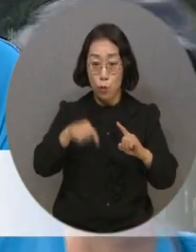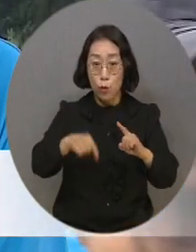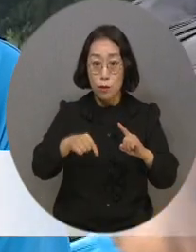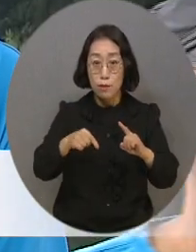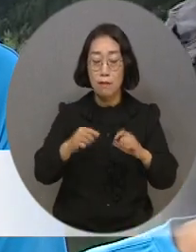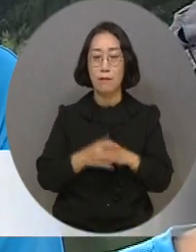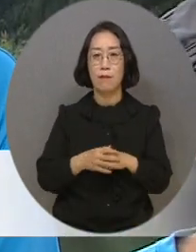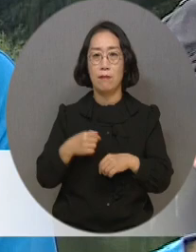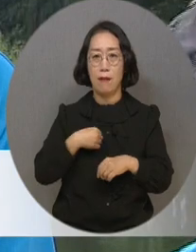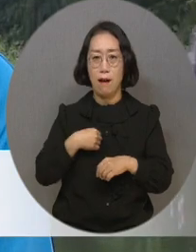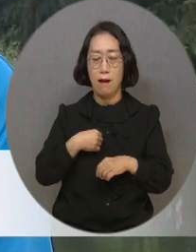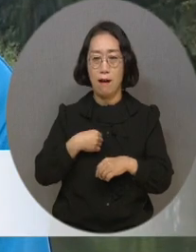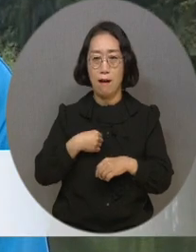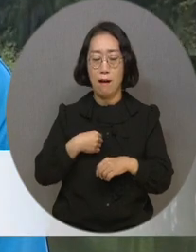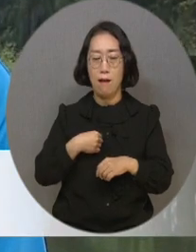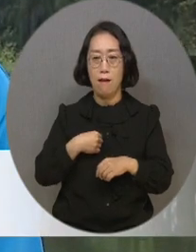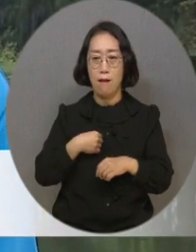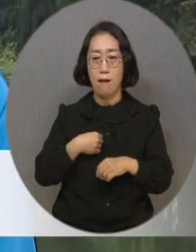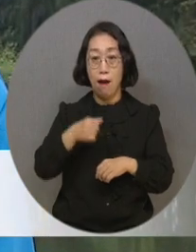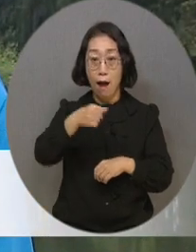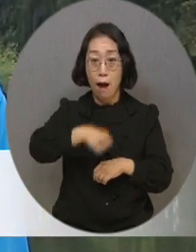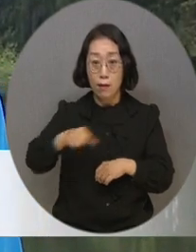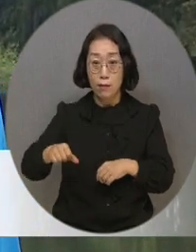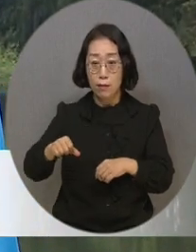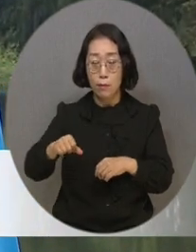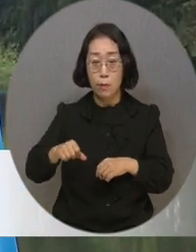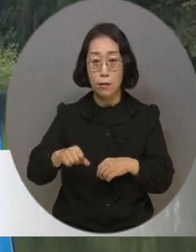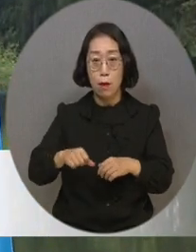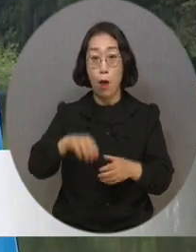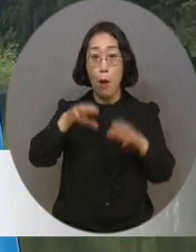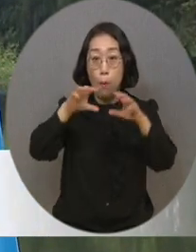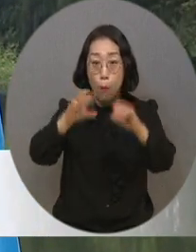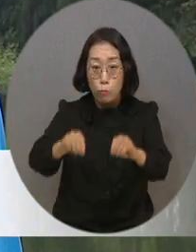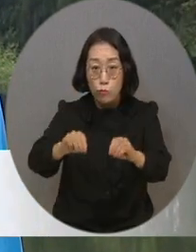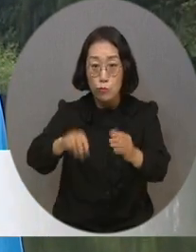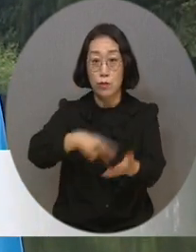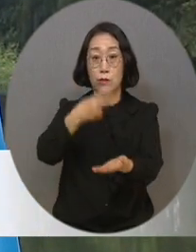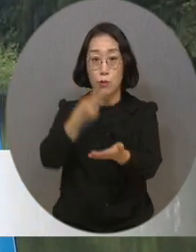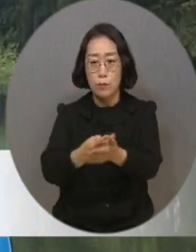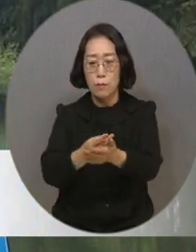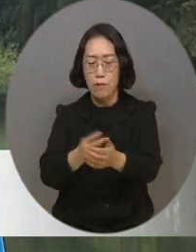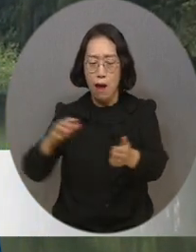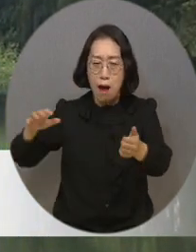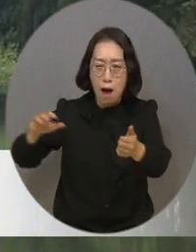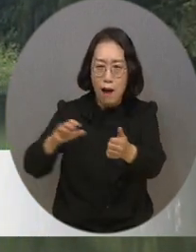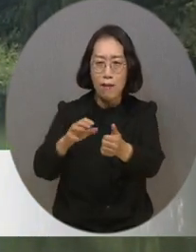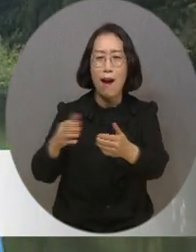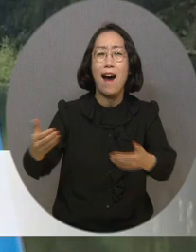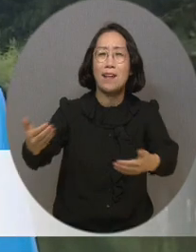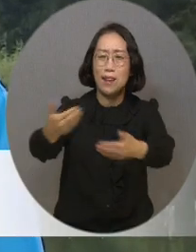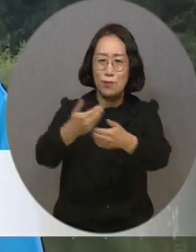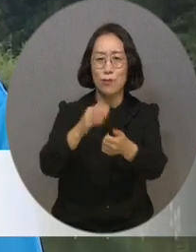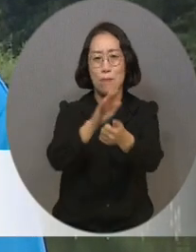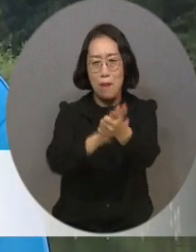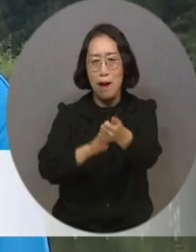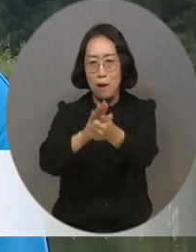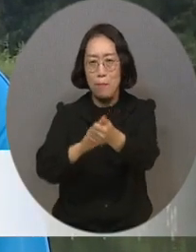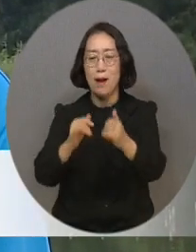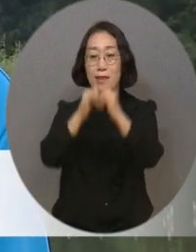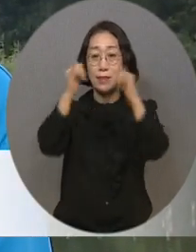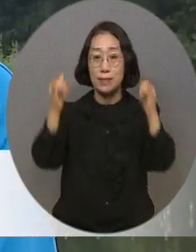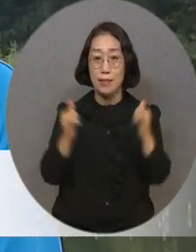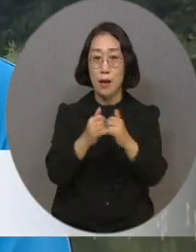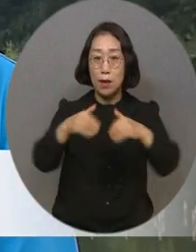얘네들이 멈추거나 쓰러지면은 와서 다들 얘네들 안아줄 거 아니에요. 이번에 사회가 따뜻하다는